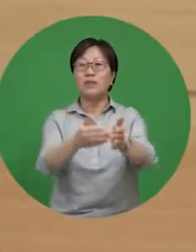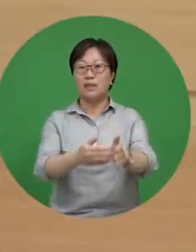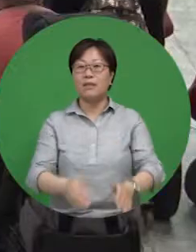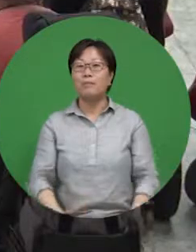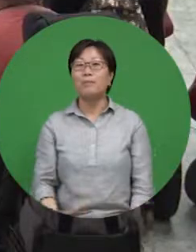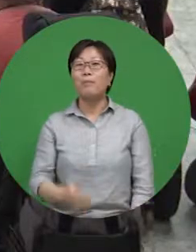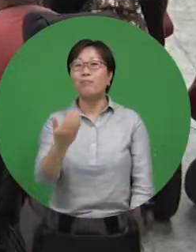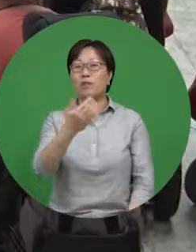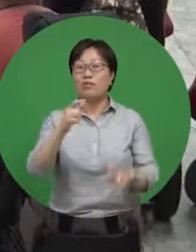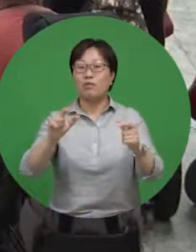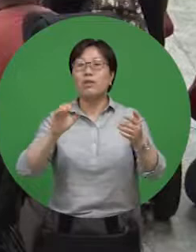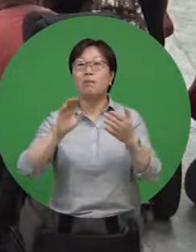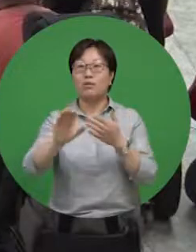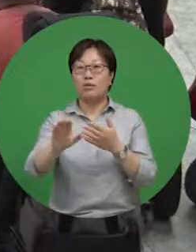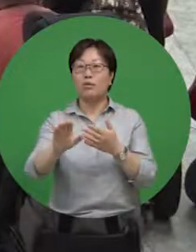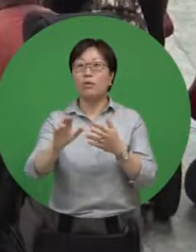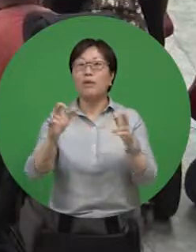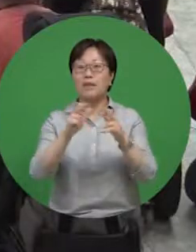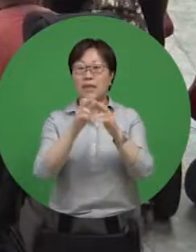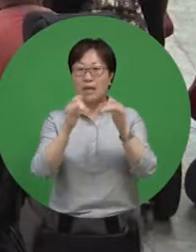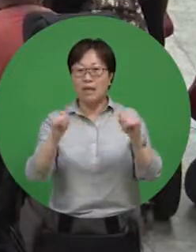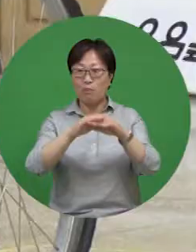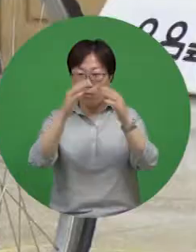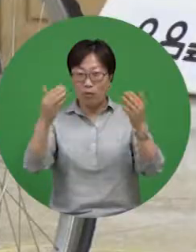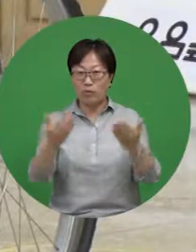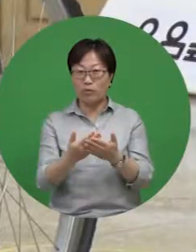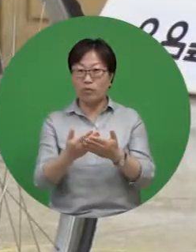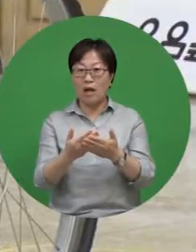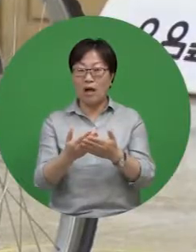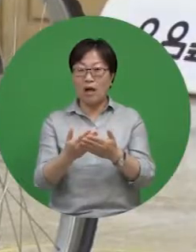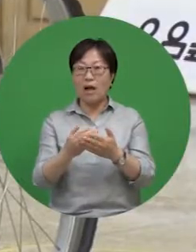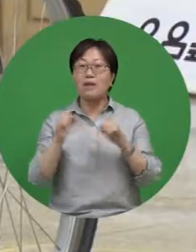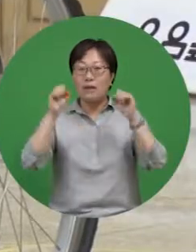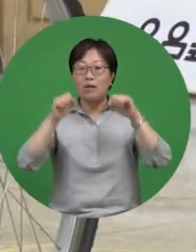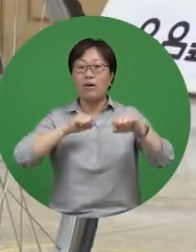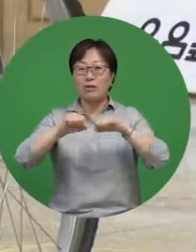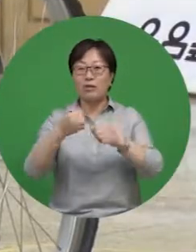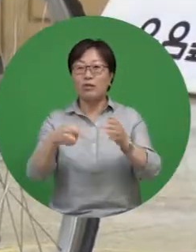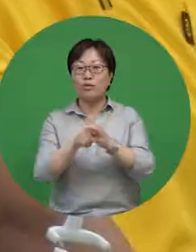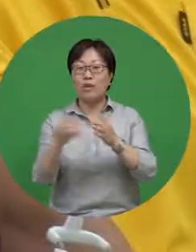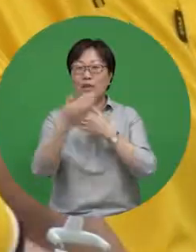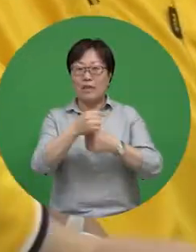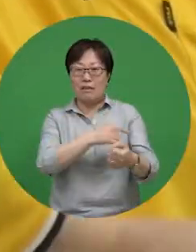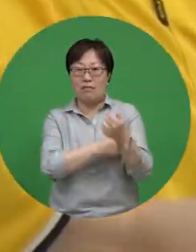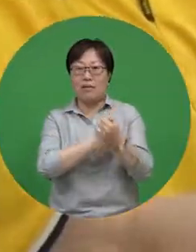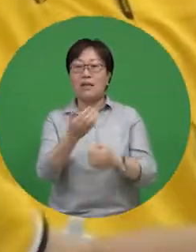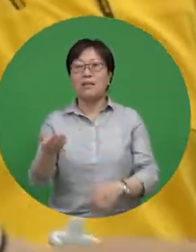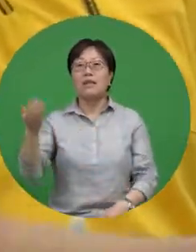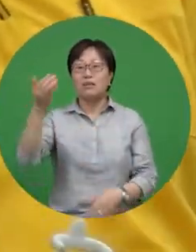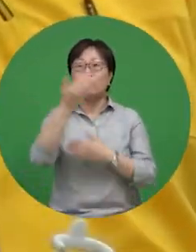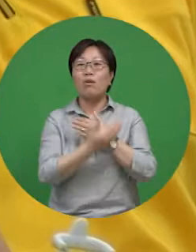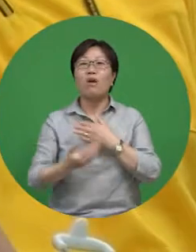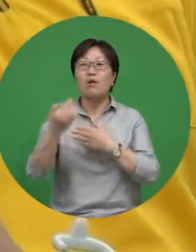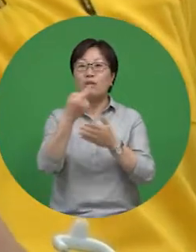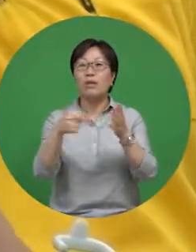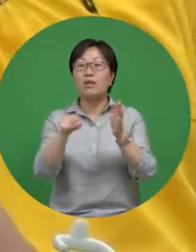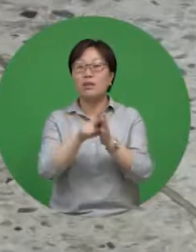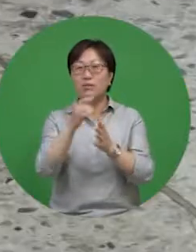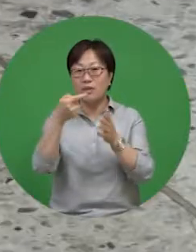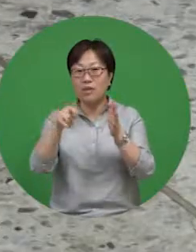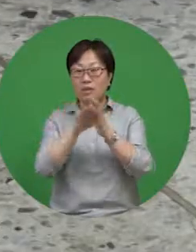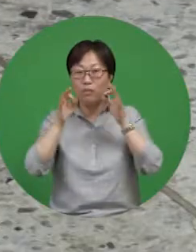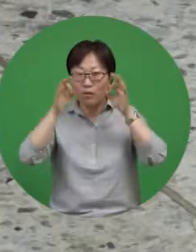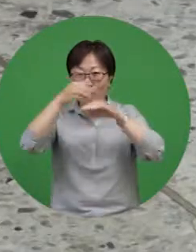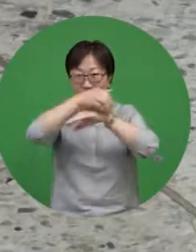전했습니다. 구로구는 앞으로도 장애인 모두가 체육 활동을 통해 체력을 향상시키고 건강을 관리할 수